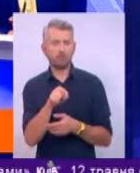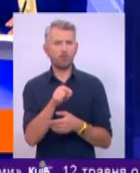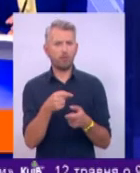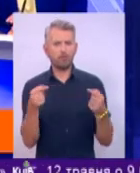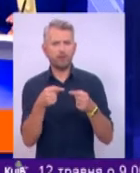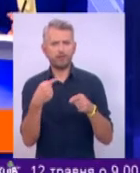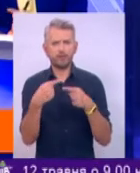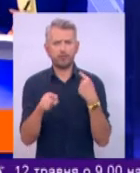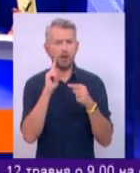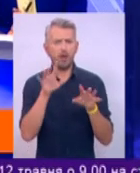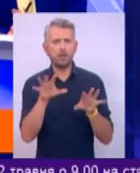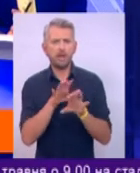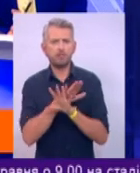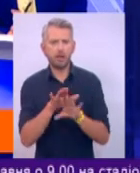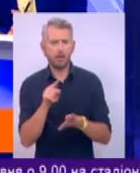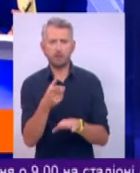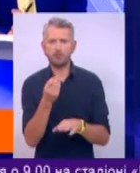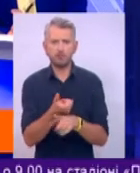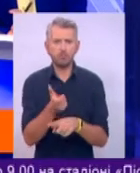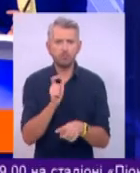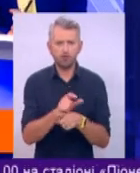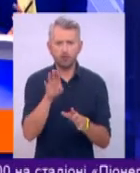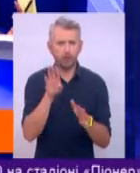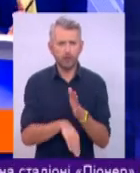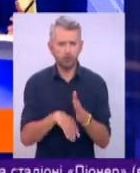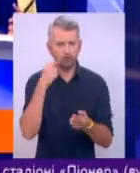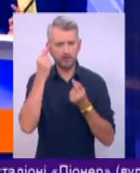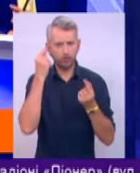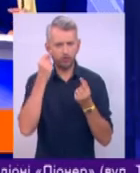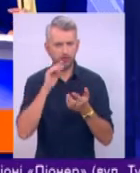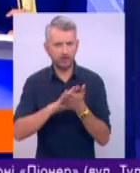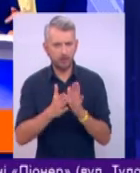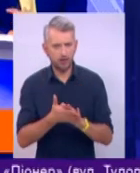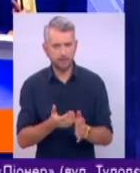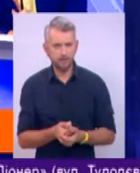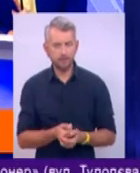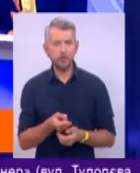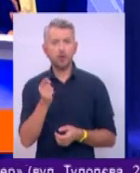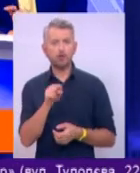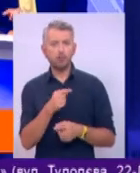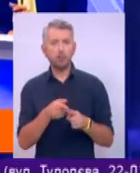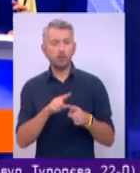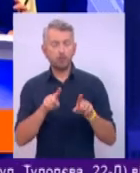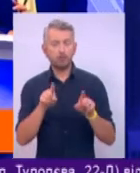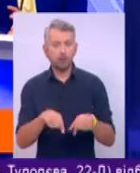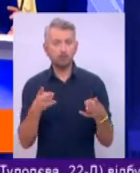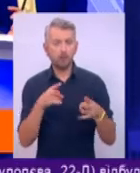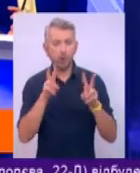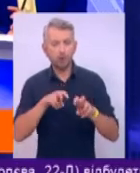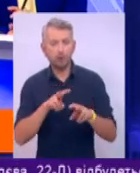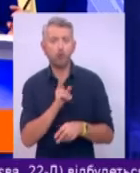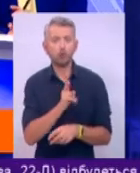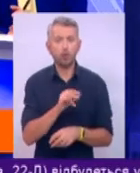таке, знаєте, несприйняття, і це ще більше погіршує психологічний і психічний стан. Тому з цим теж треба розібратися, хто,